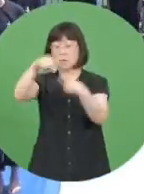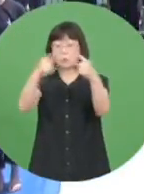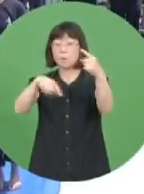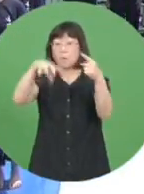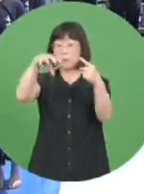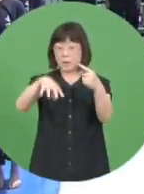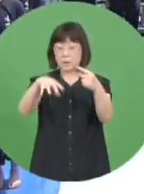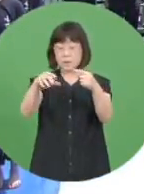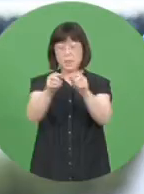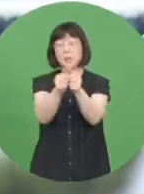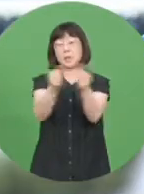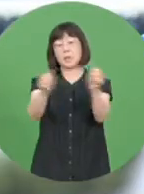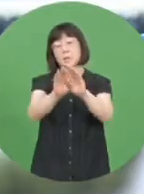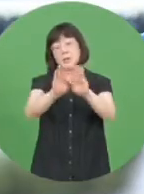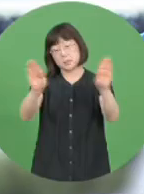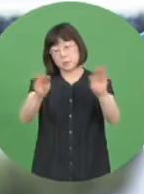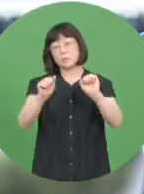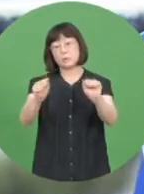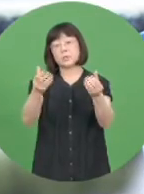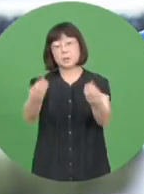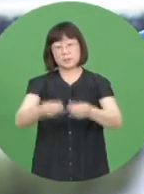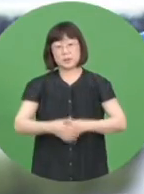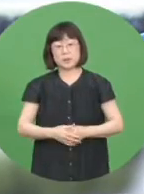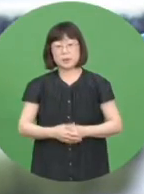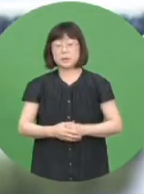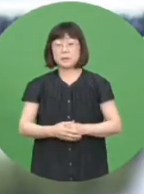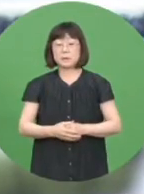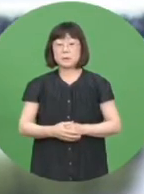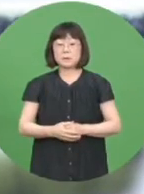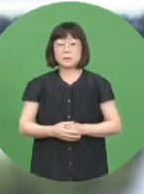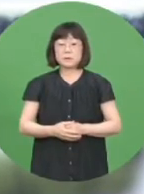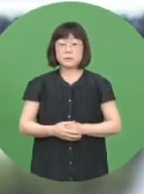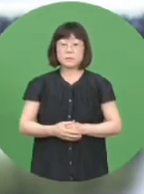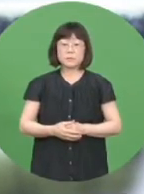園でセレモニーが開催されました。